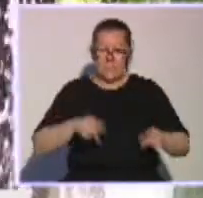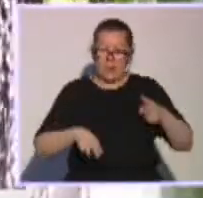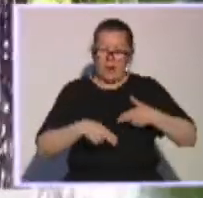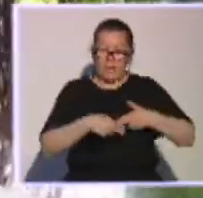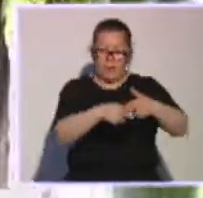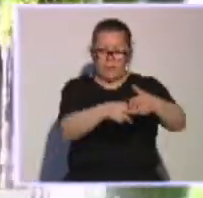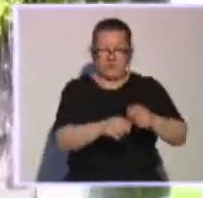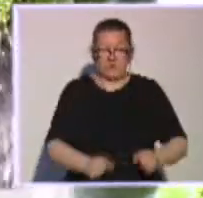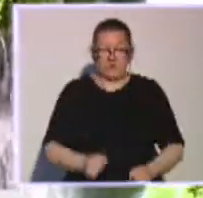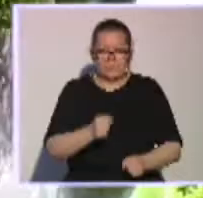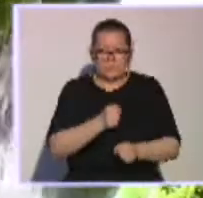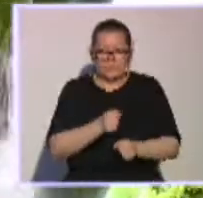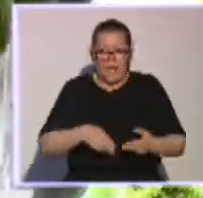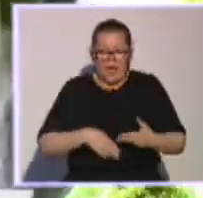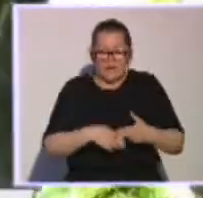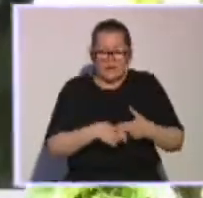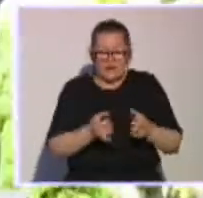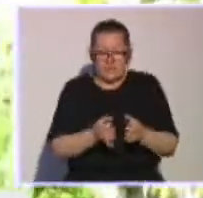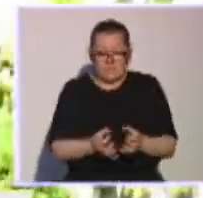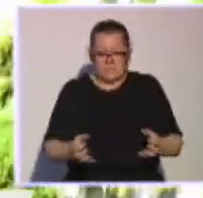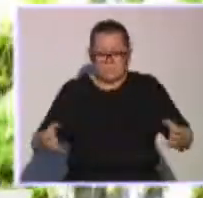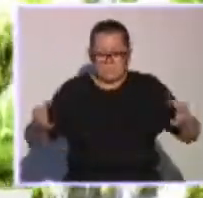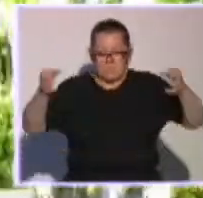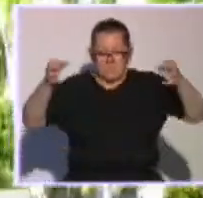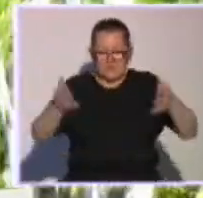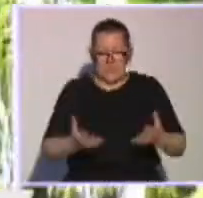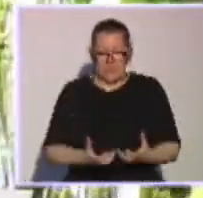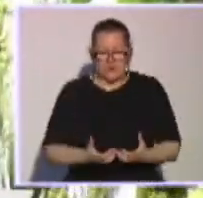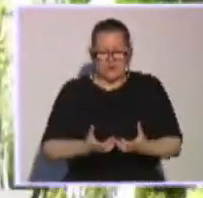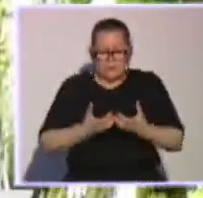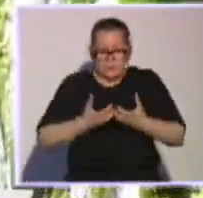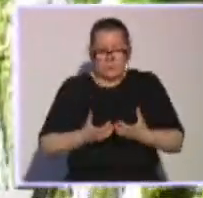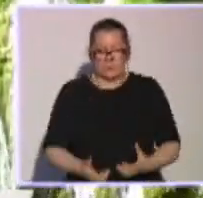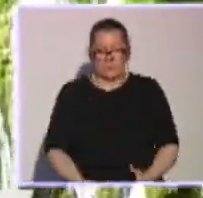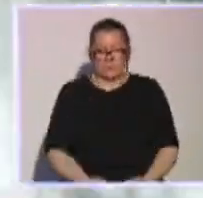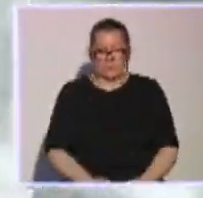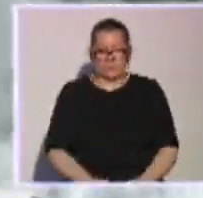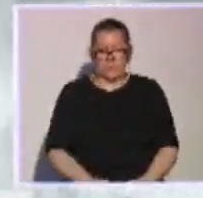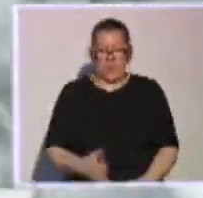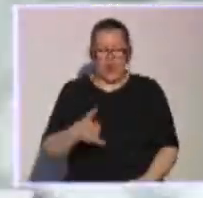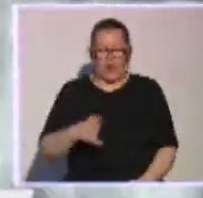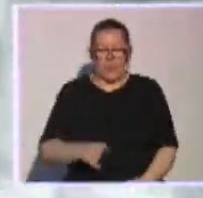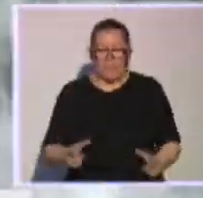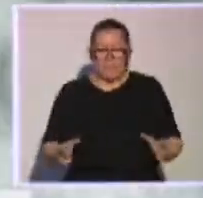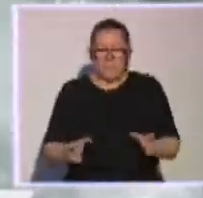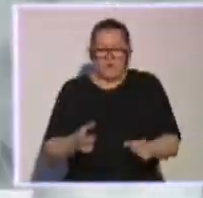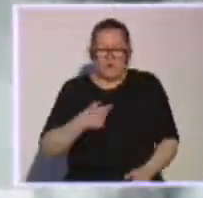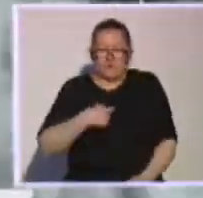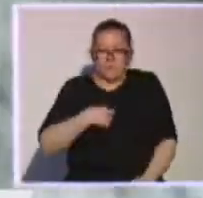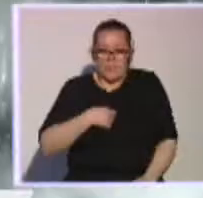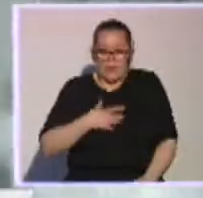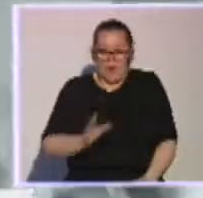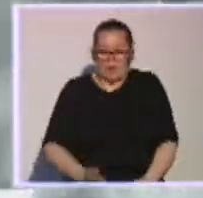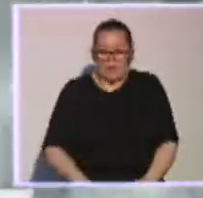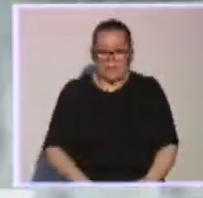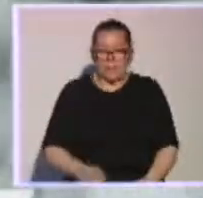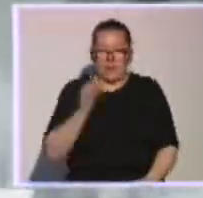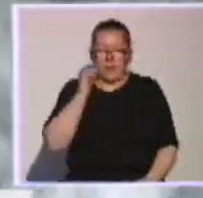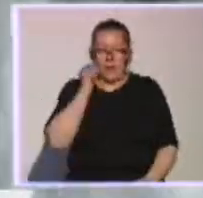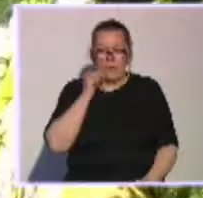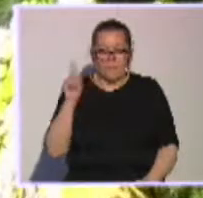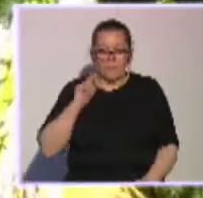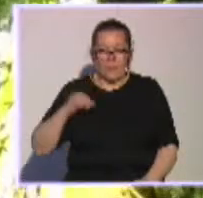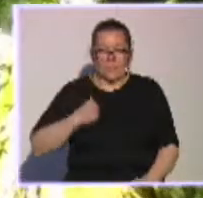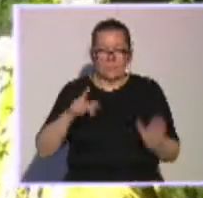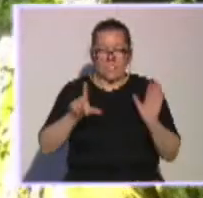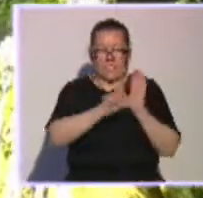intervenit și s-ar fi făcut o consolidare, prăbușirea ar fi putut fi evitată, numai că, fiind arie protejată, intervenția omului nu ar fi permisă. Având